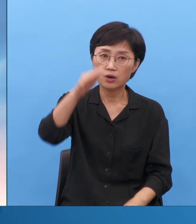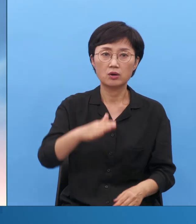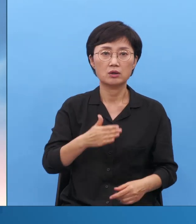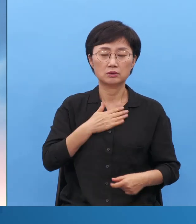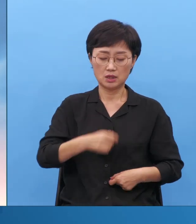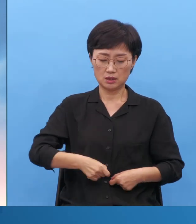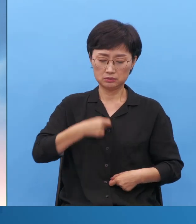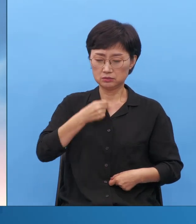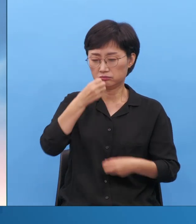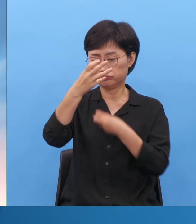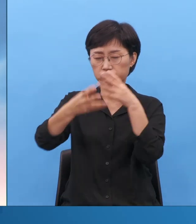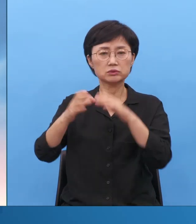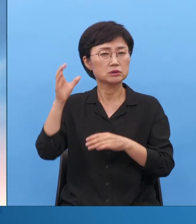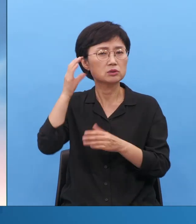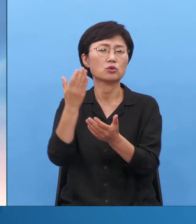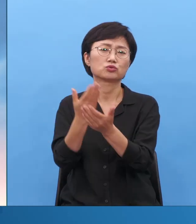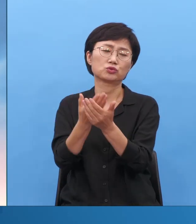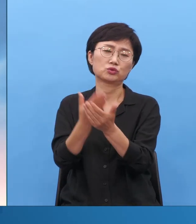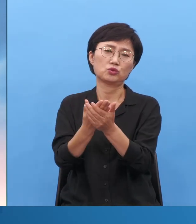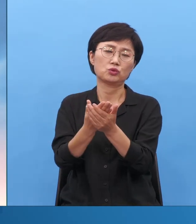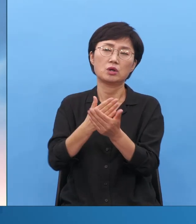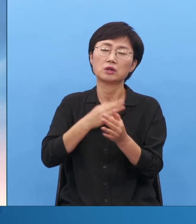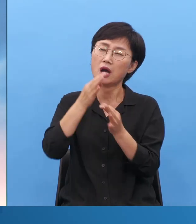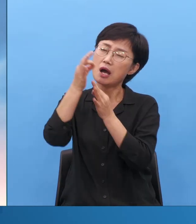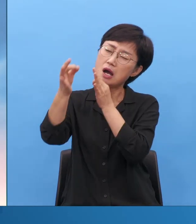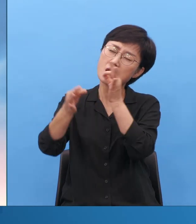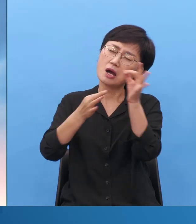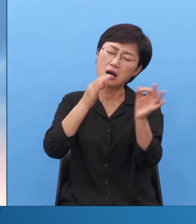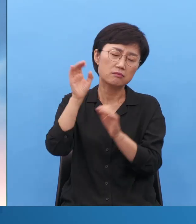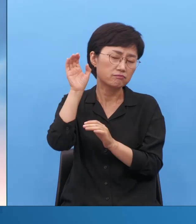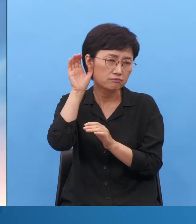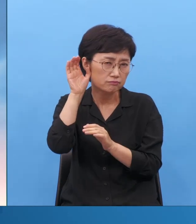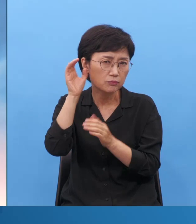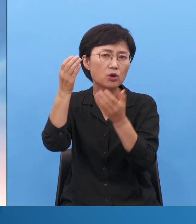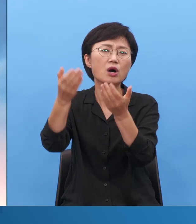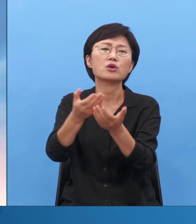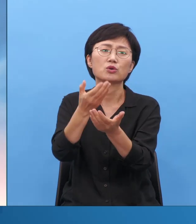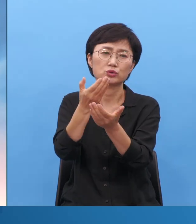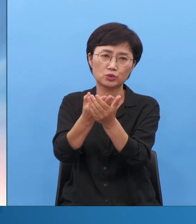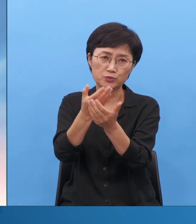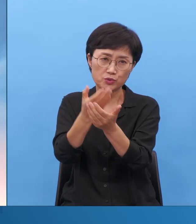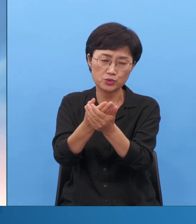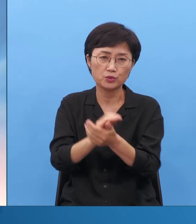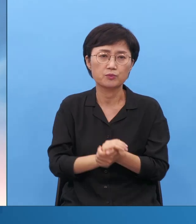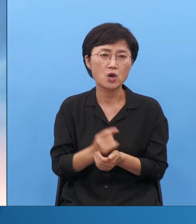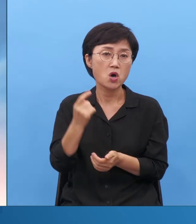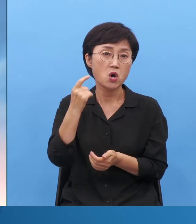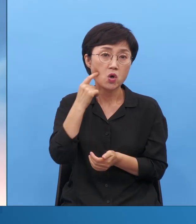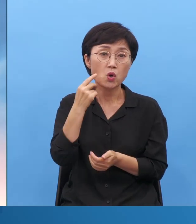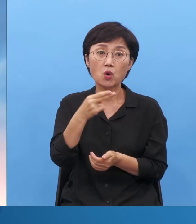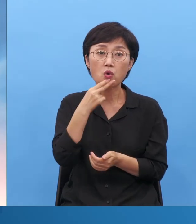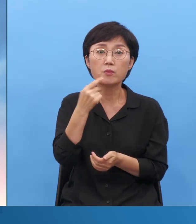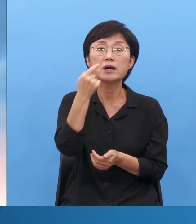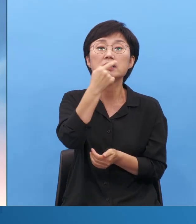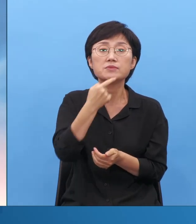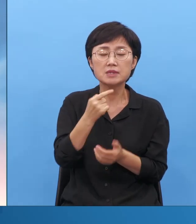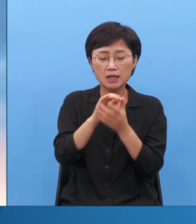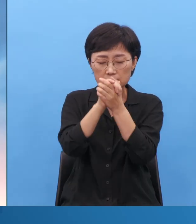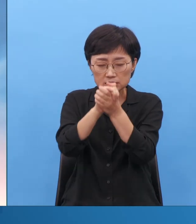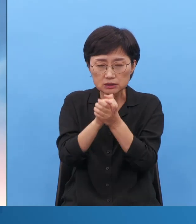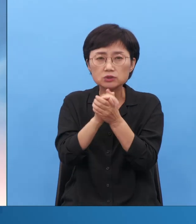의의 호소를 들으소서 나의 울부짖음에 주의하소서.